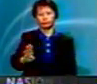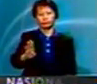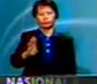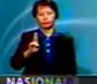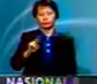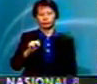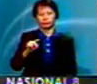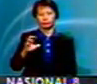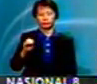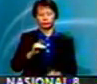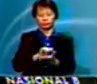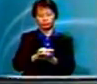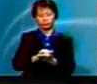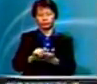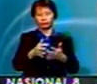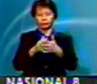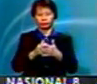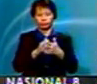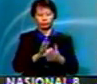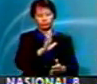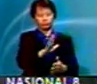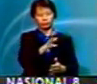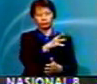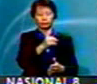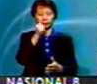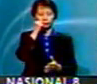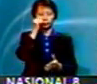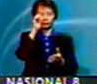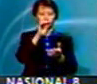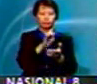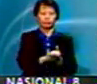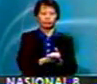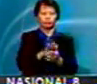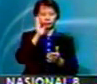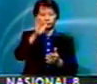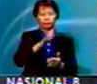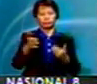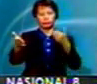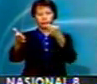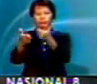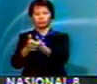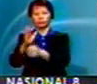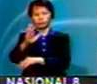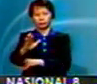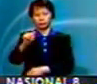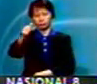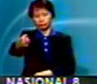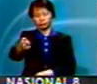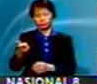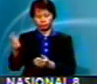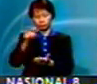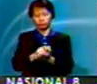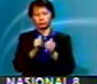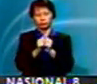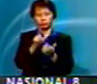UNGA di New York, Amerika Syarikat. Beliau bersama isteri Datin Sri Rosmah Mansur dijadual tiba pada petang esok. Laporannya